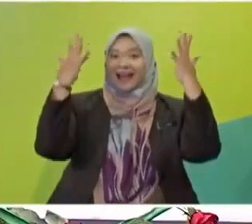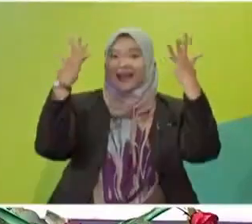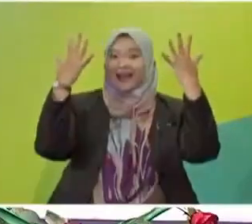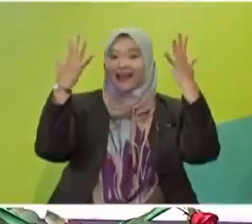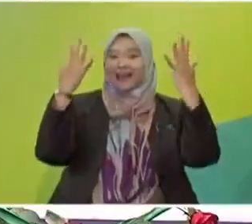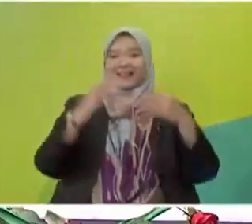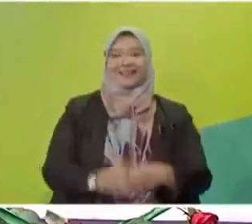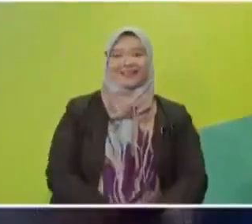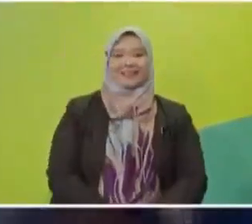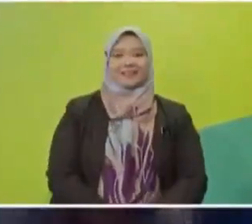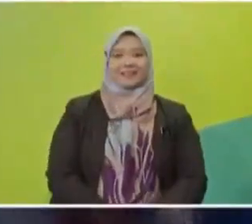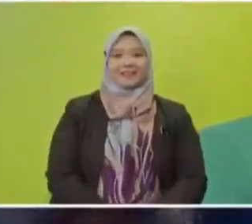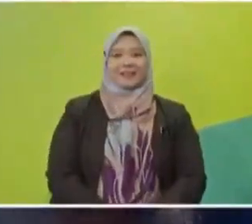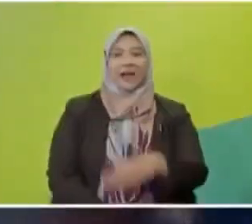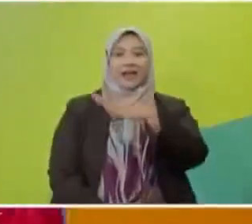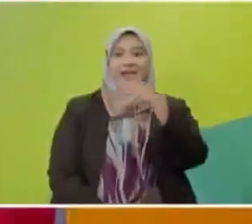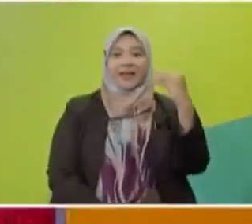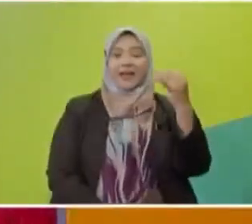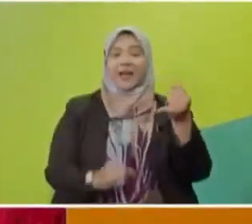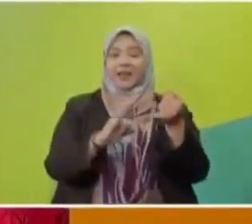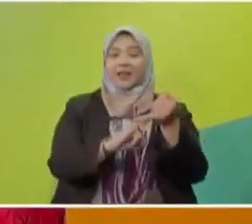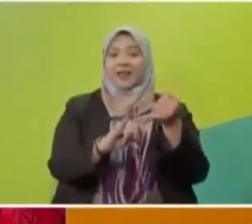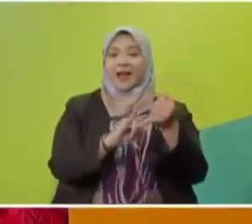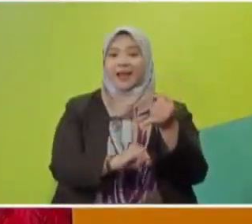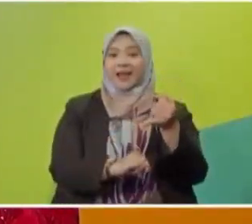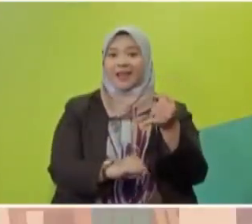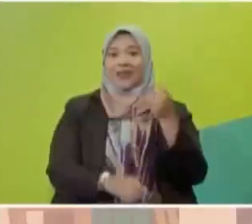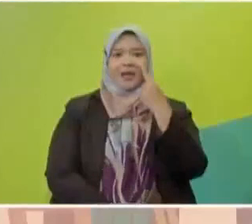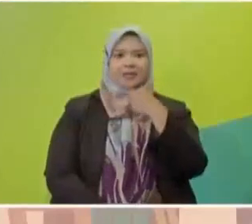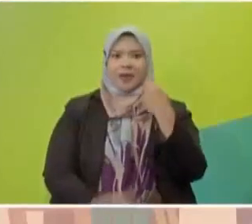wah. Seterusnya, cikgu persilakan Irdina.